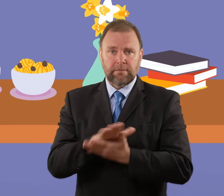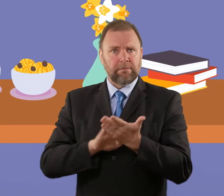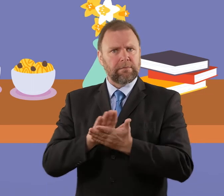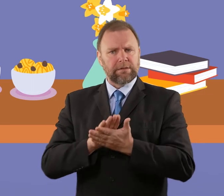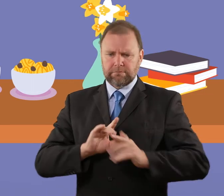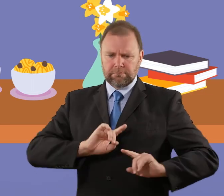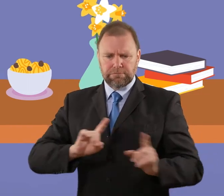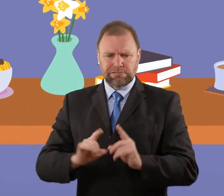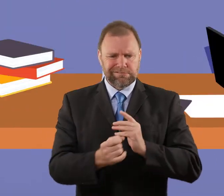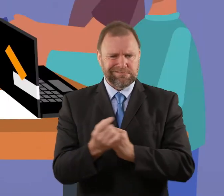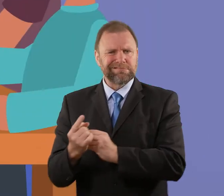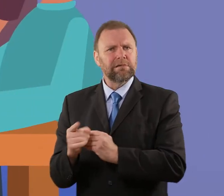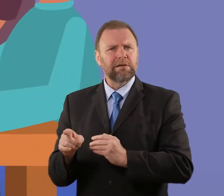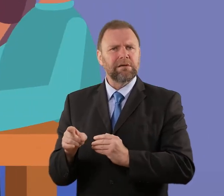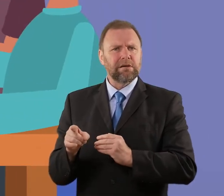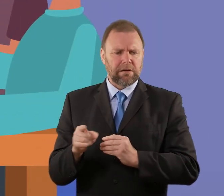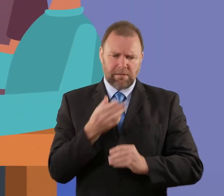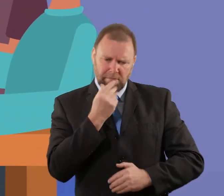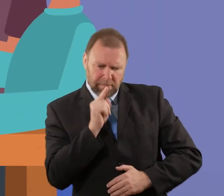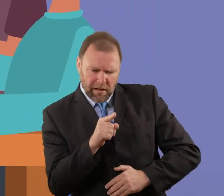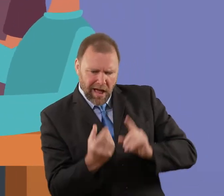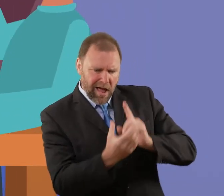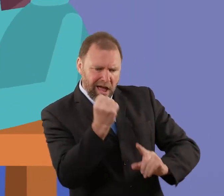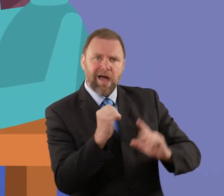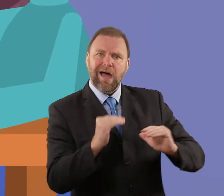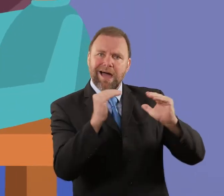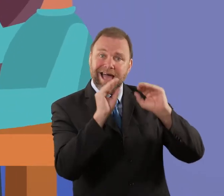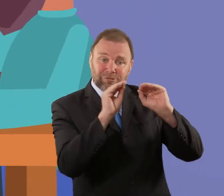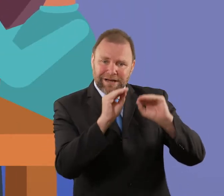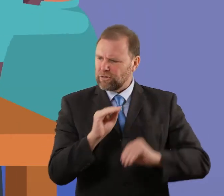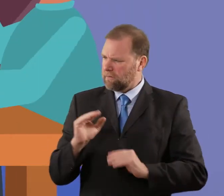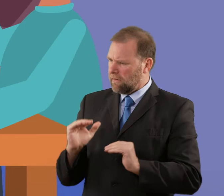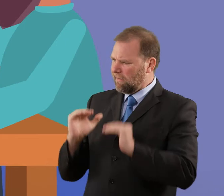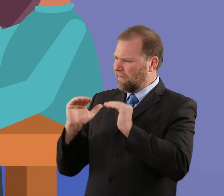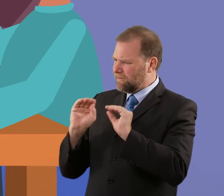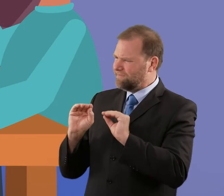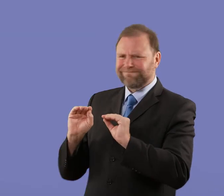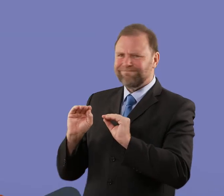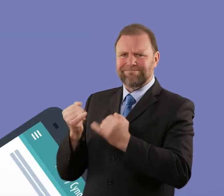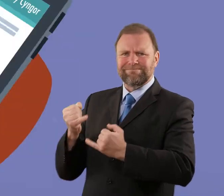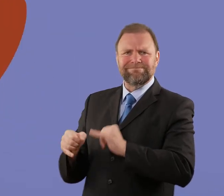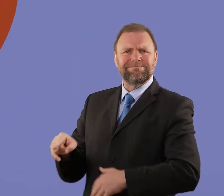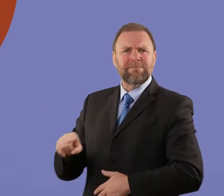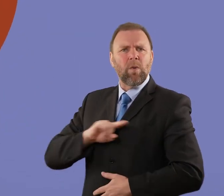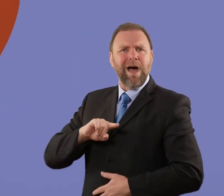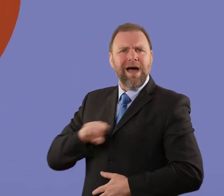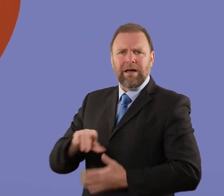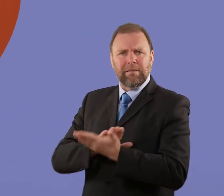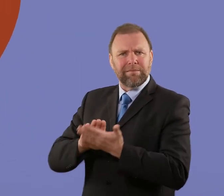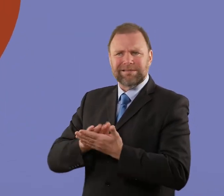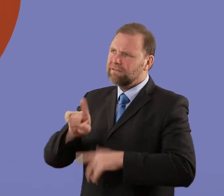methu â chyrraedd yr un safonau mewn addysg ac felly a llai o siawns i gael swydd gyda chyflog da. Ac nid pawb sy'n